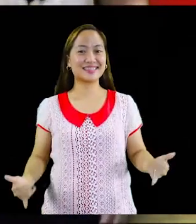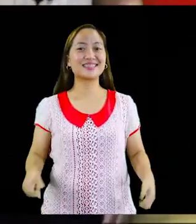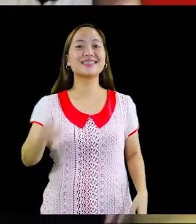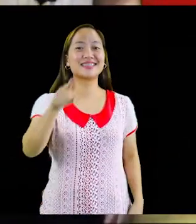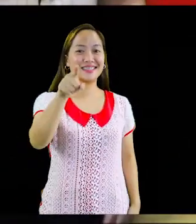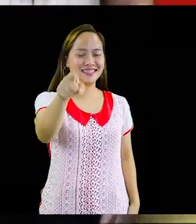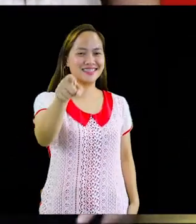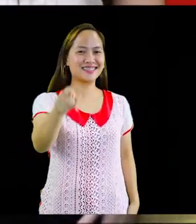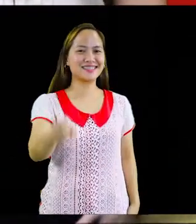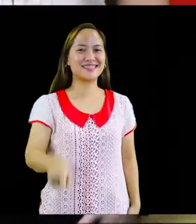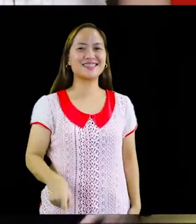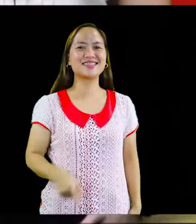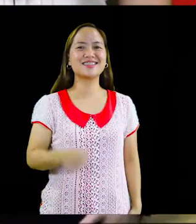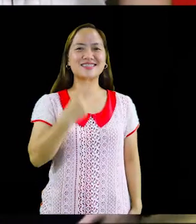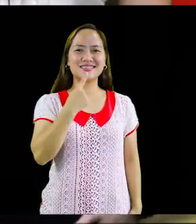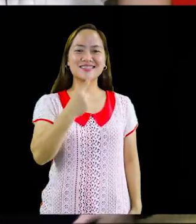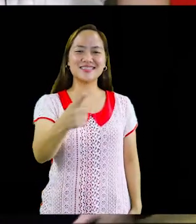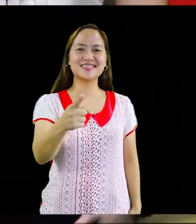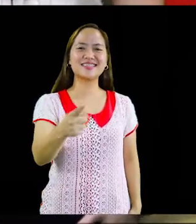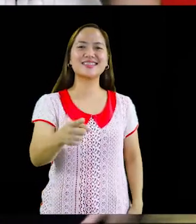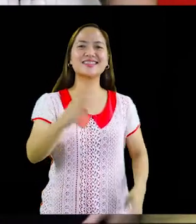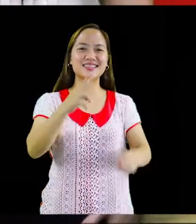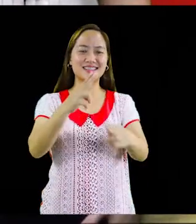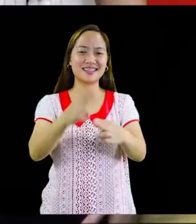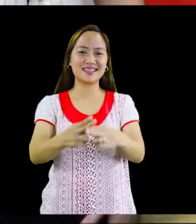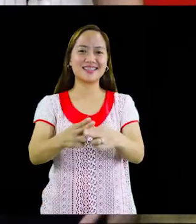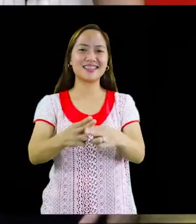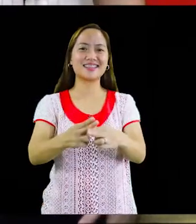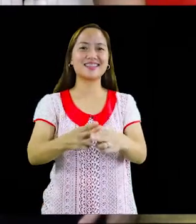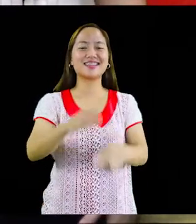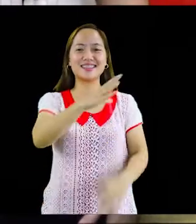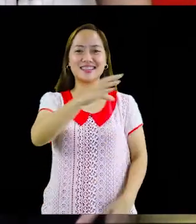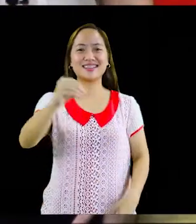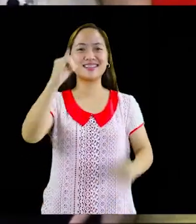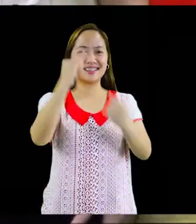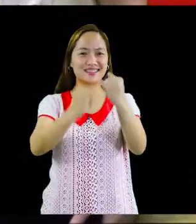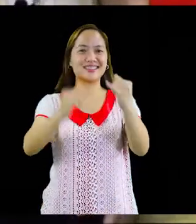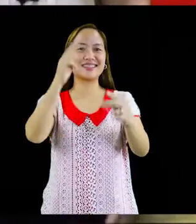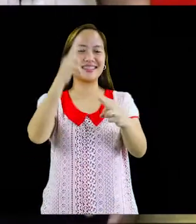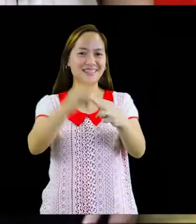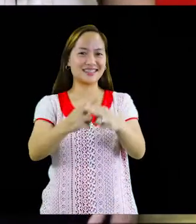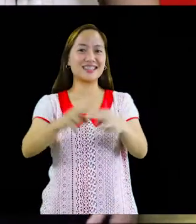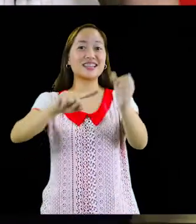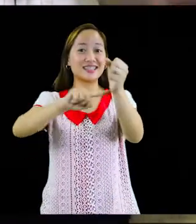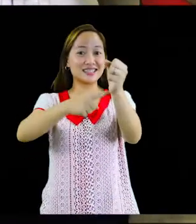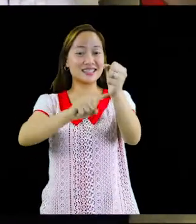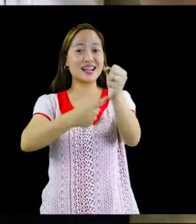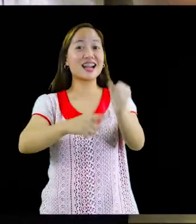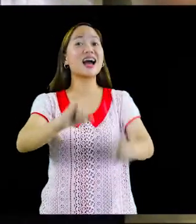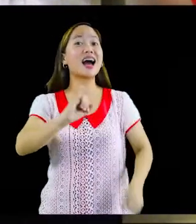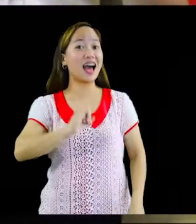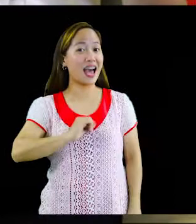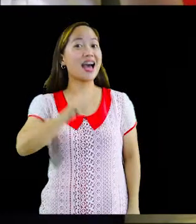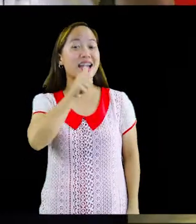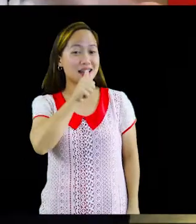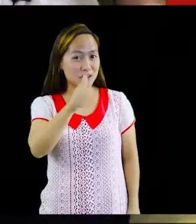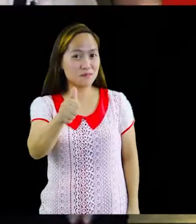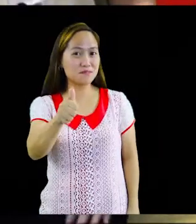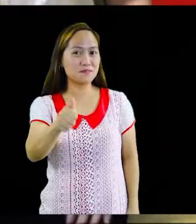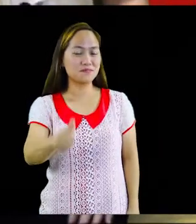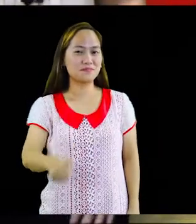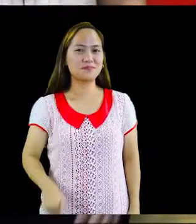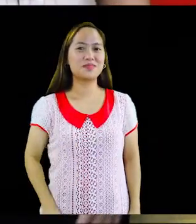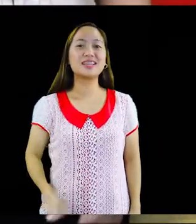Subong, ikaw naman magpakilala sa iyong kumpleto nga ngalan. Magsubot ikaw sa ako si